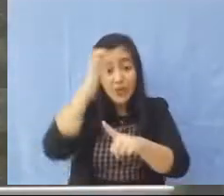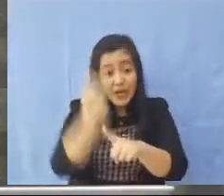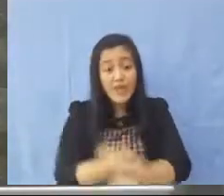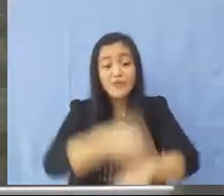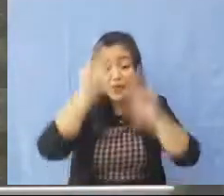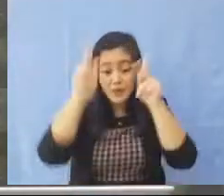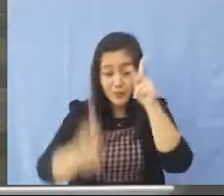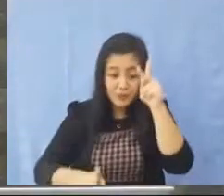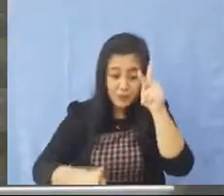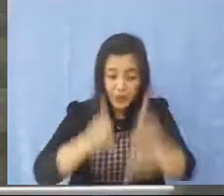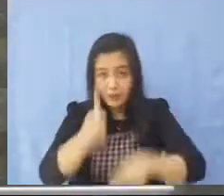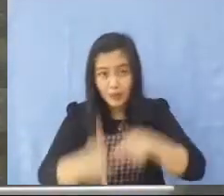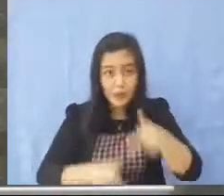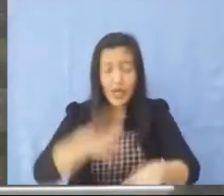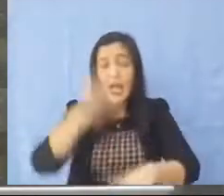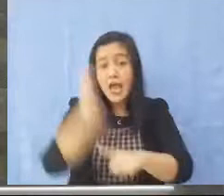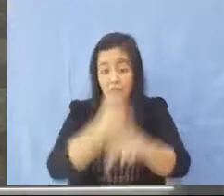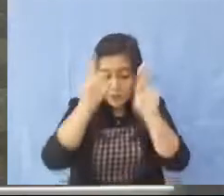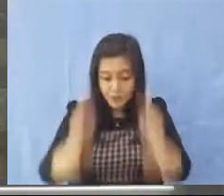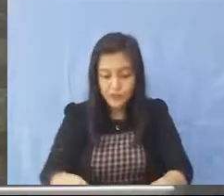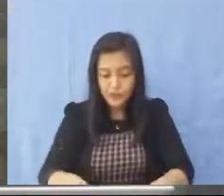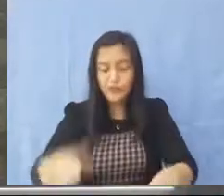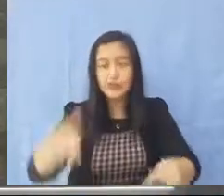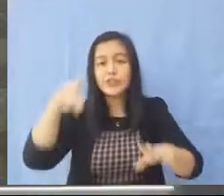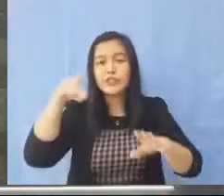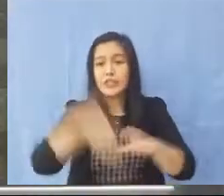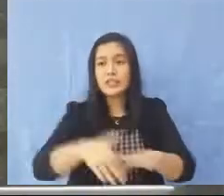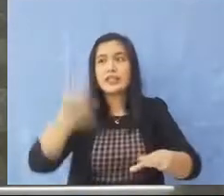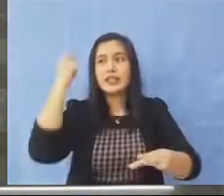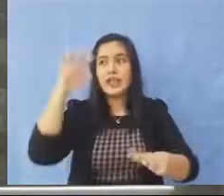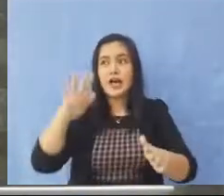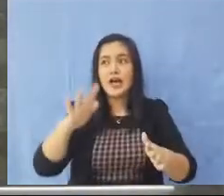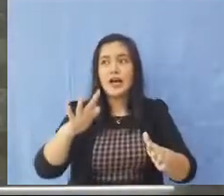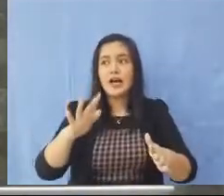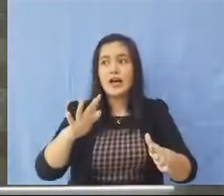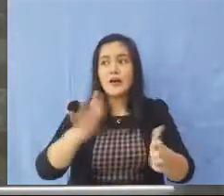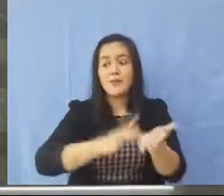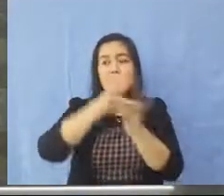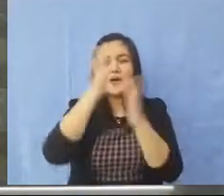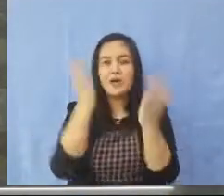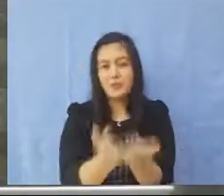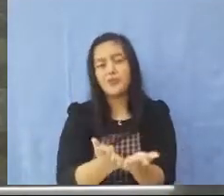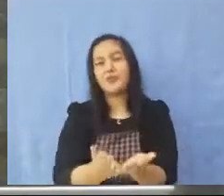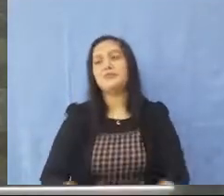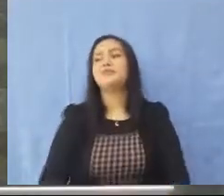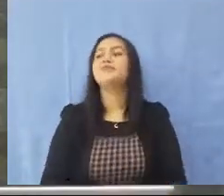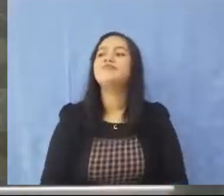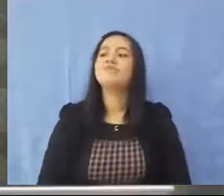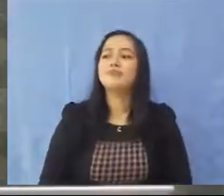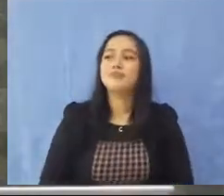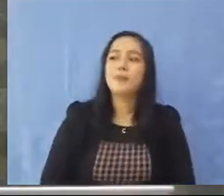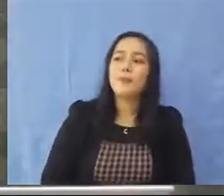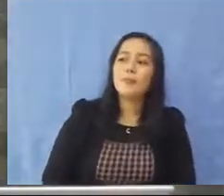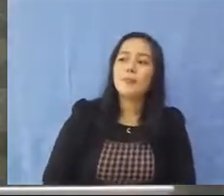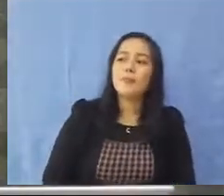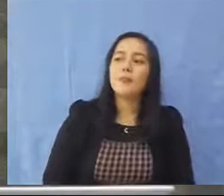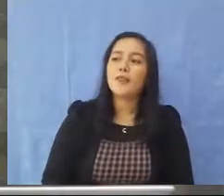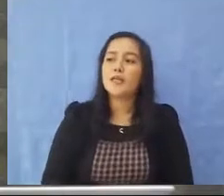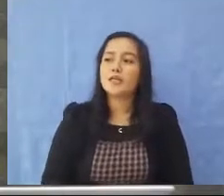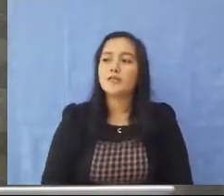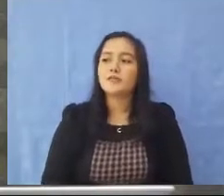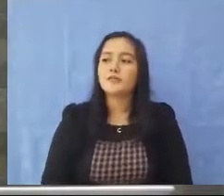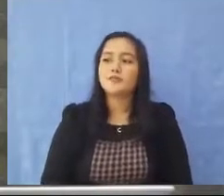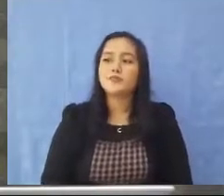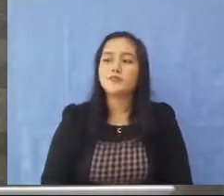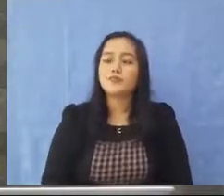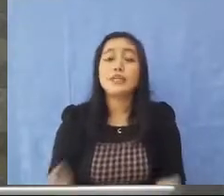na maraming mga Kristiyanong pamilya. This is a part of the application. Pero kaya lang po tayo